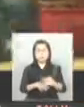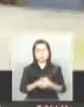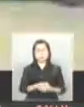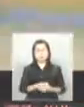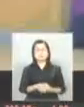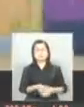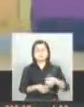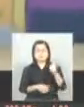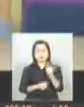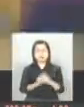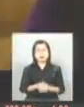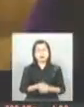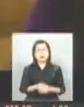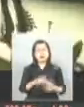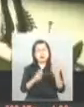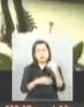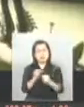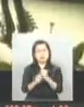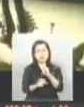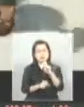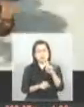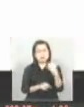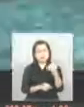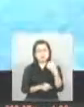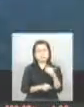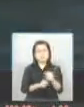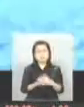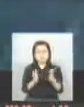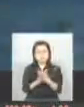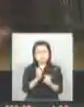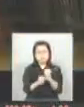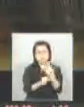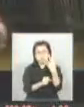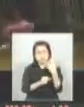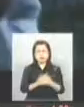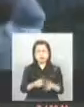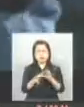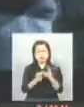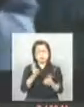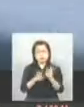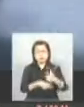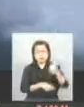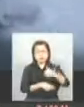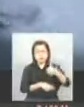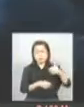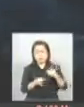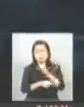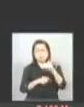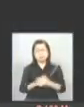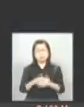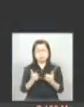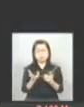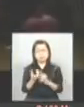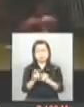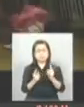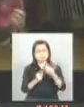าพยนตร์รายได้สูงสุดของปี2010กลายเป็นปีที่4ติดต่อกันแล้วที่ค่ายการ์ตูนดังคว้ารางวัลไปครองและเป็นครั้งที่6